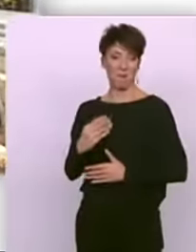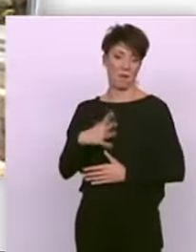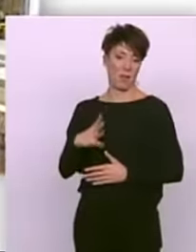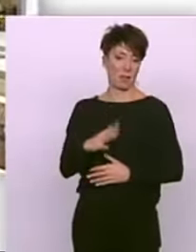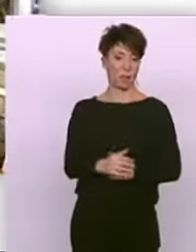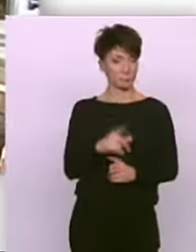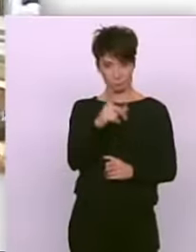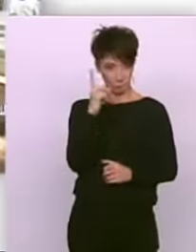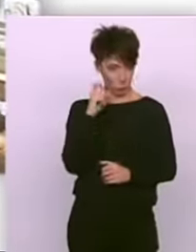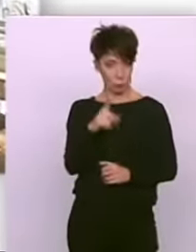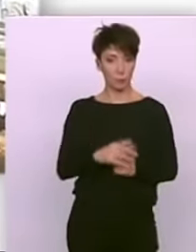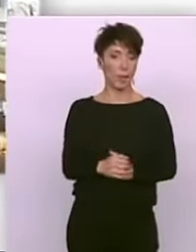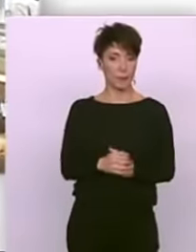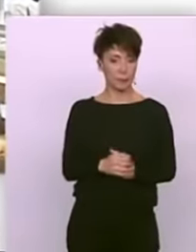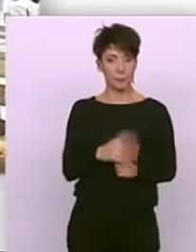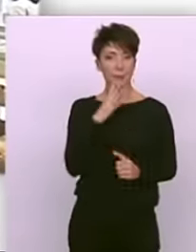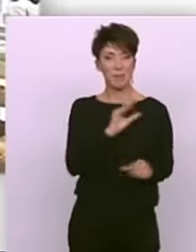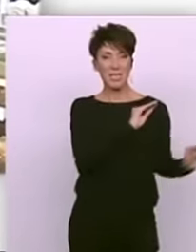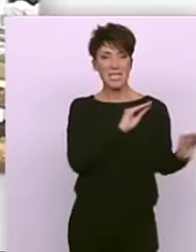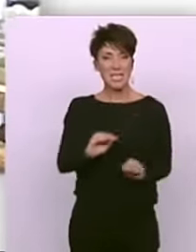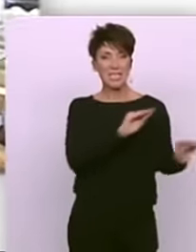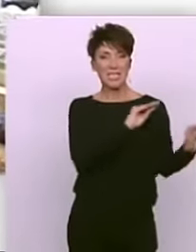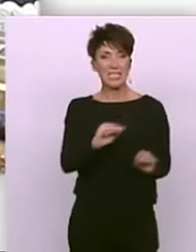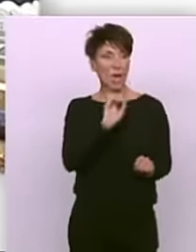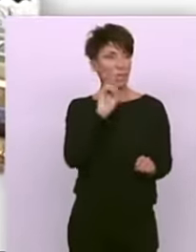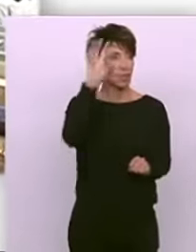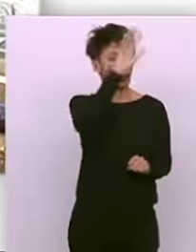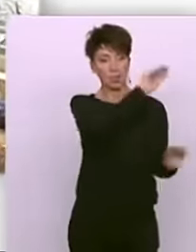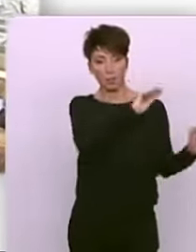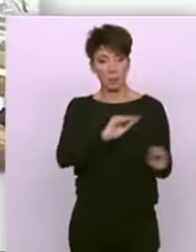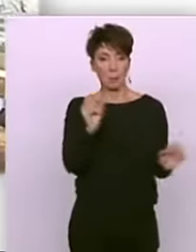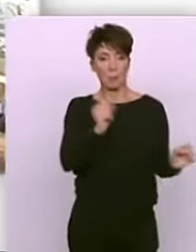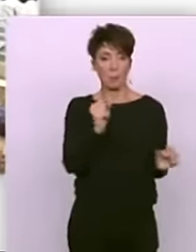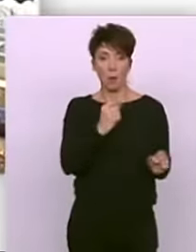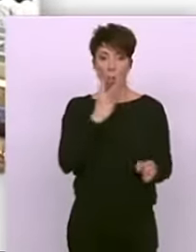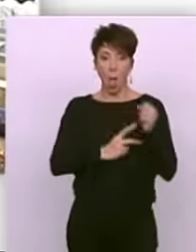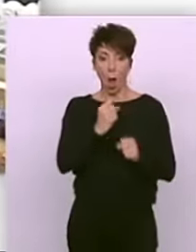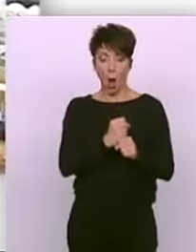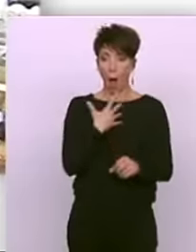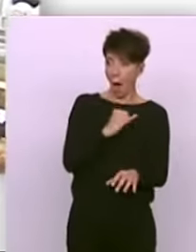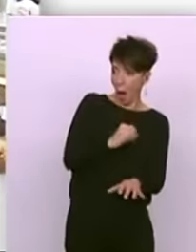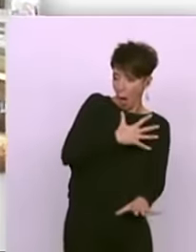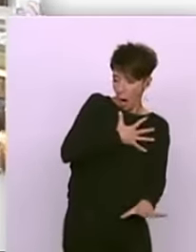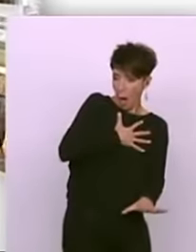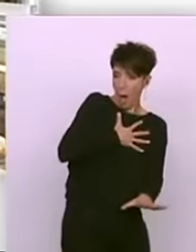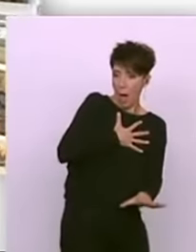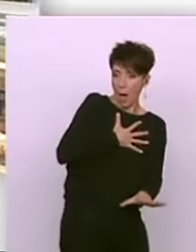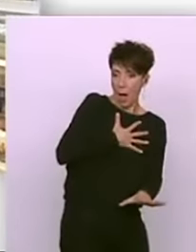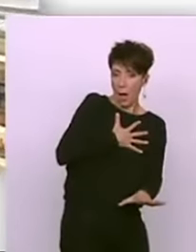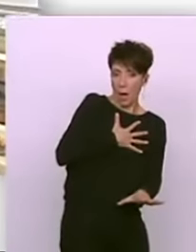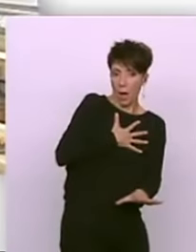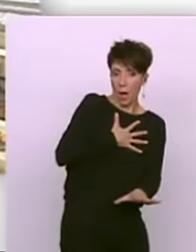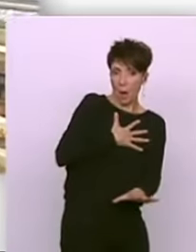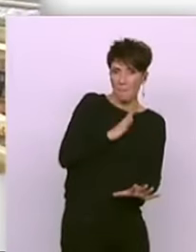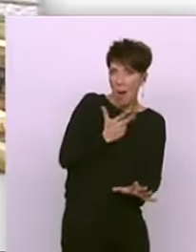ξέρατε εσείς ότι γίνονται εισαγωγές κατεψυγμένων ψωμιών από το εξωτερικό που μπορεί να έχουν παρασκευαστεί και 2 χρόνια πριν. Αν είναι δυνατόν.